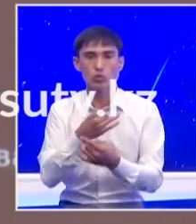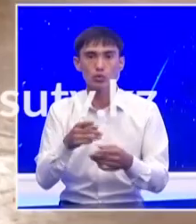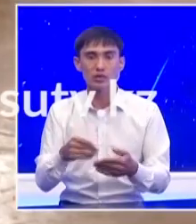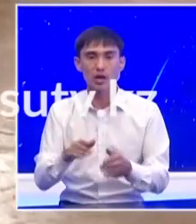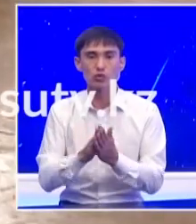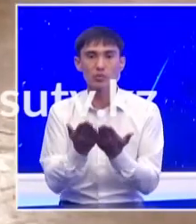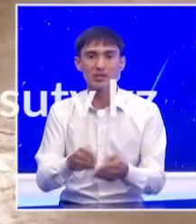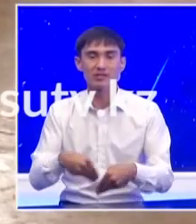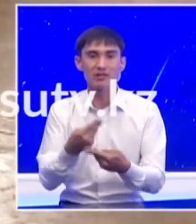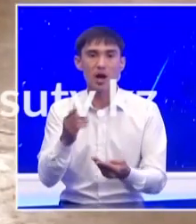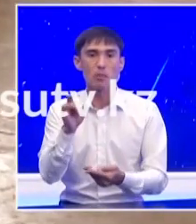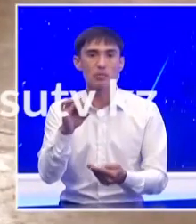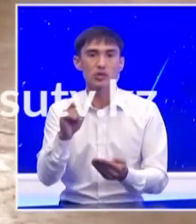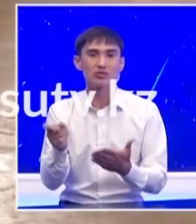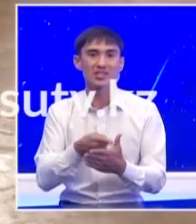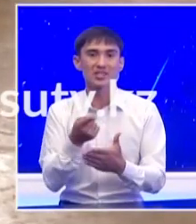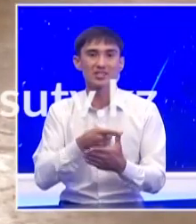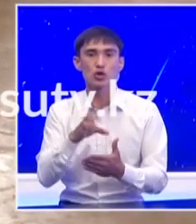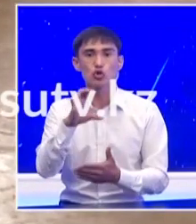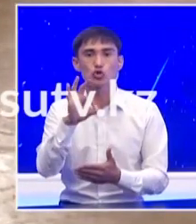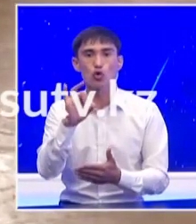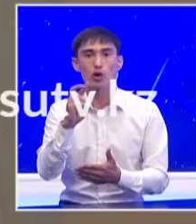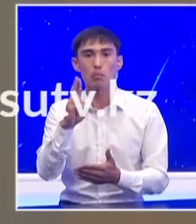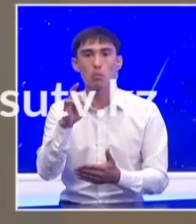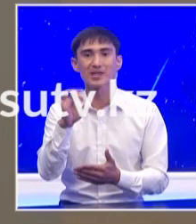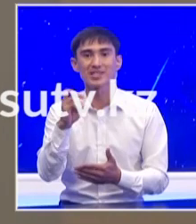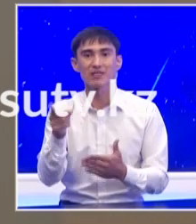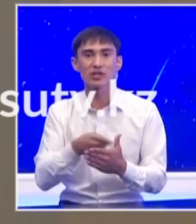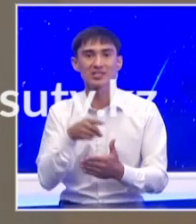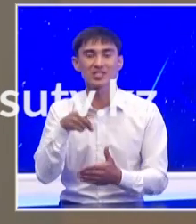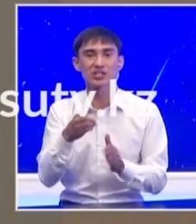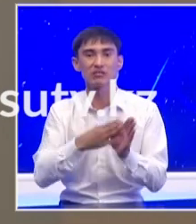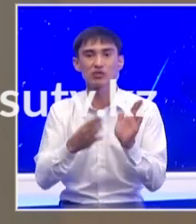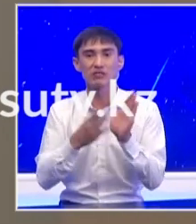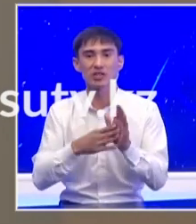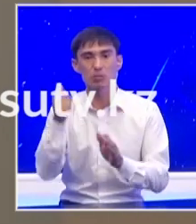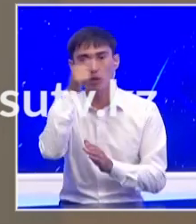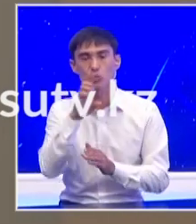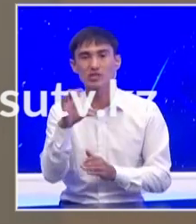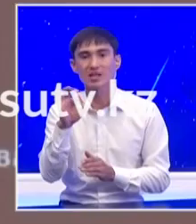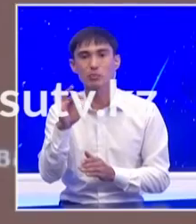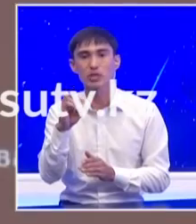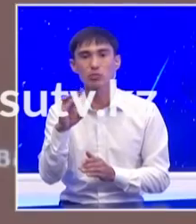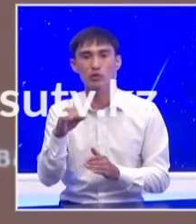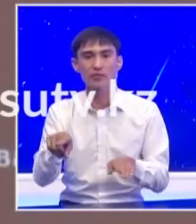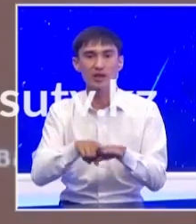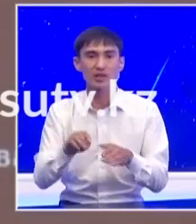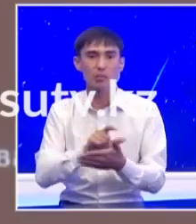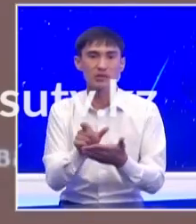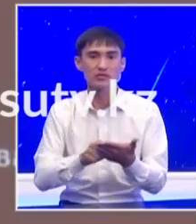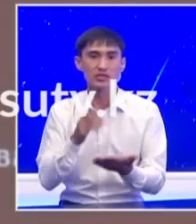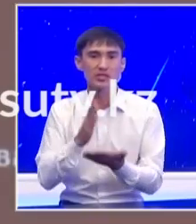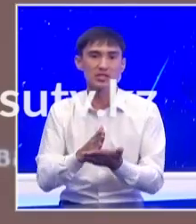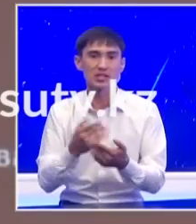Ахмета Байтурсынова под названием «40 басен». Его написали в 1909 году в Санкт-Петербурге. В данном произведении высмеиваются